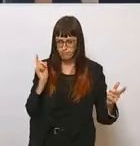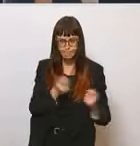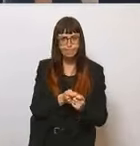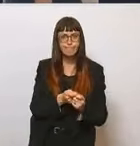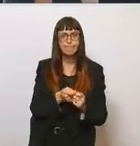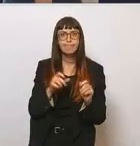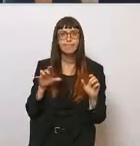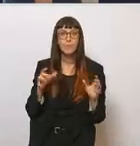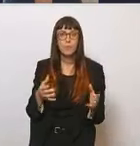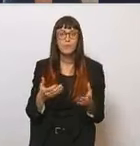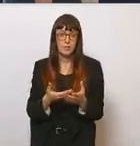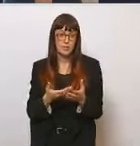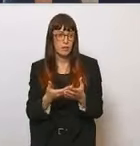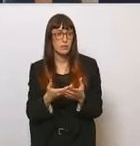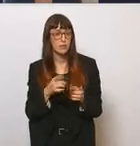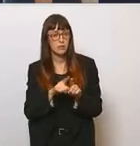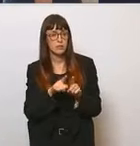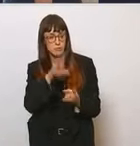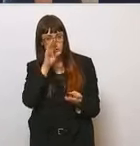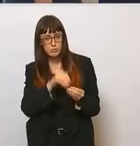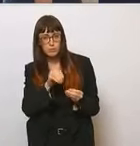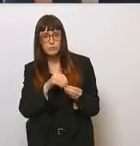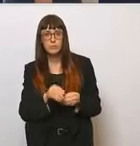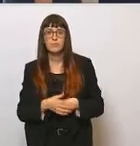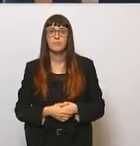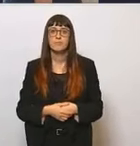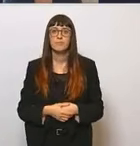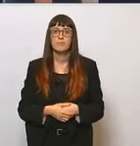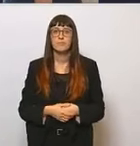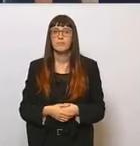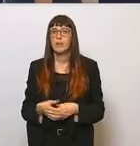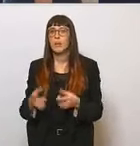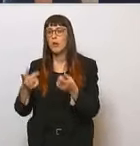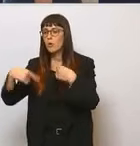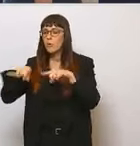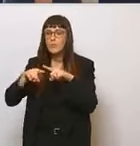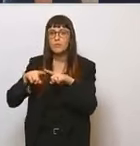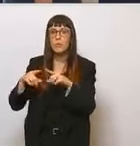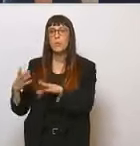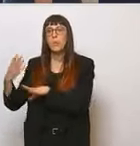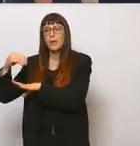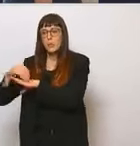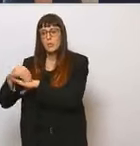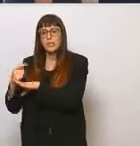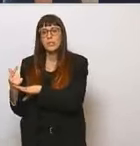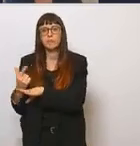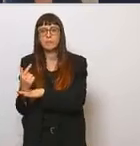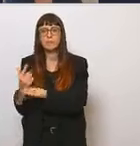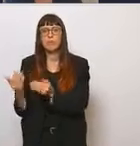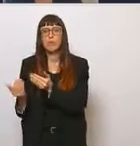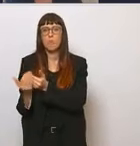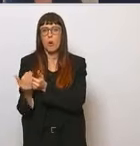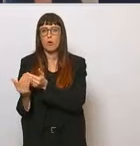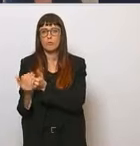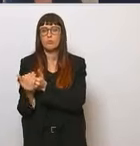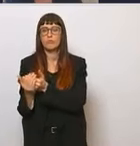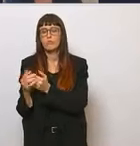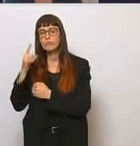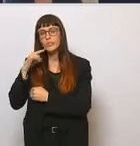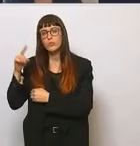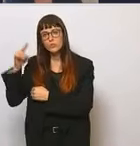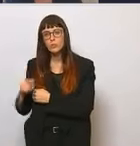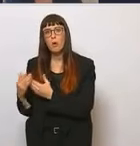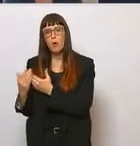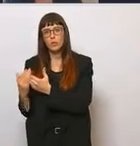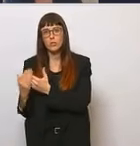Conseil, peut-être un peu plus proche de la Commission sur ces éléments-là, essaye de restreindre les choses en disant qu'il faut qu'on comprenne bien ce